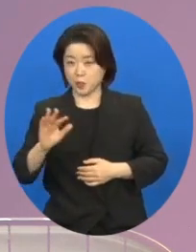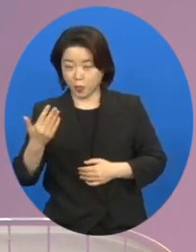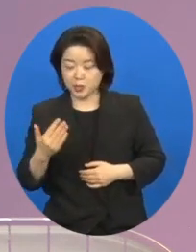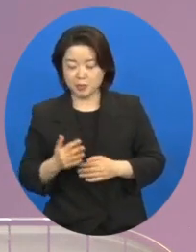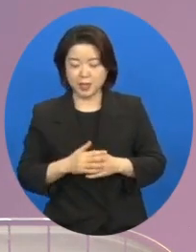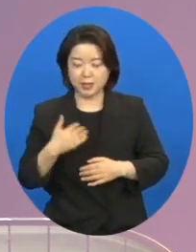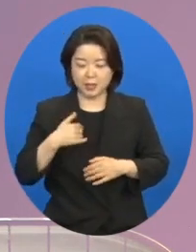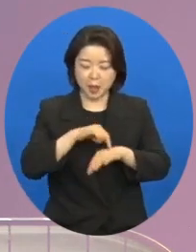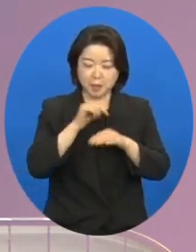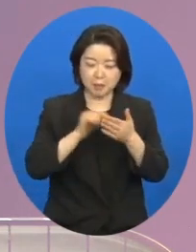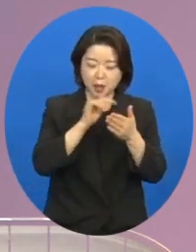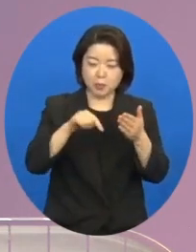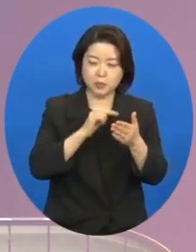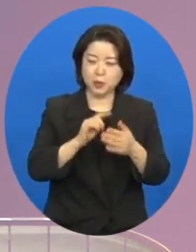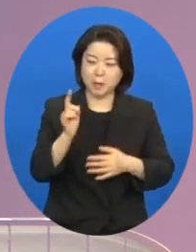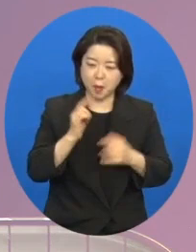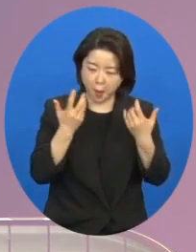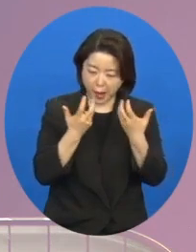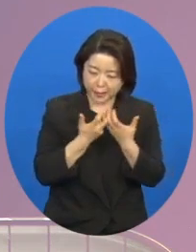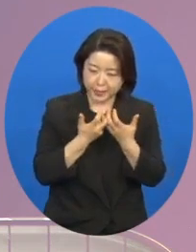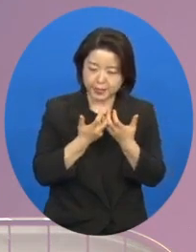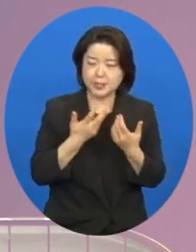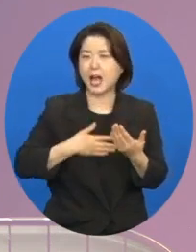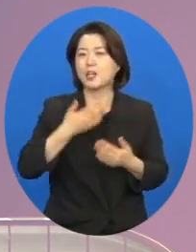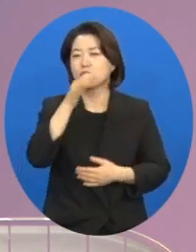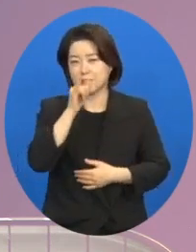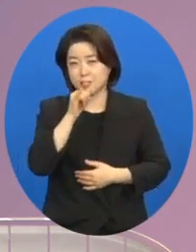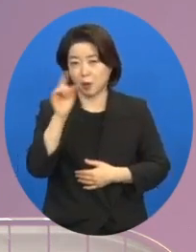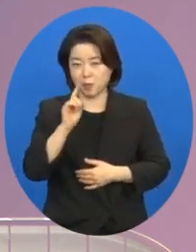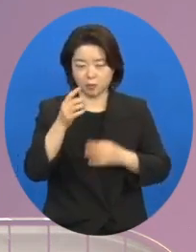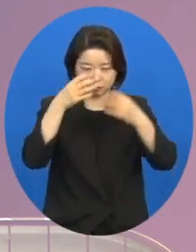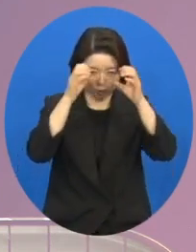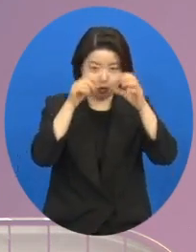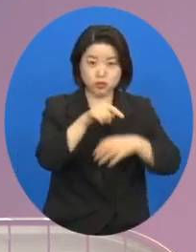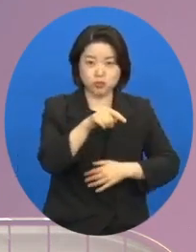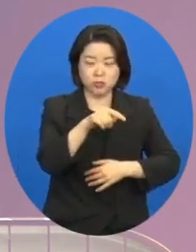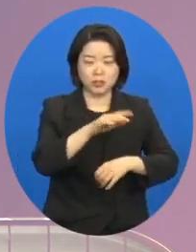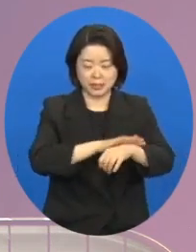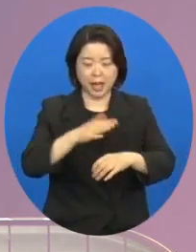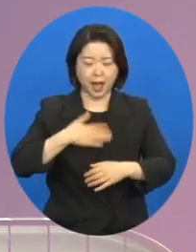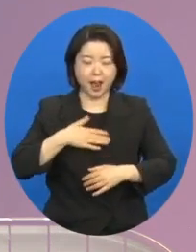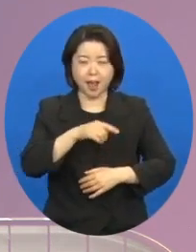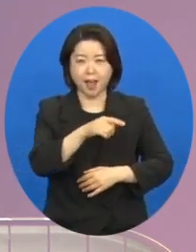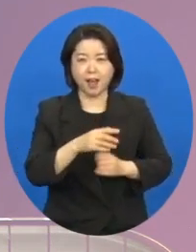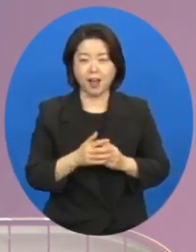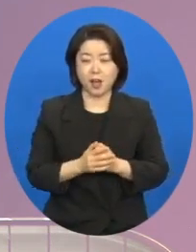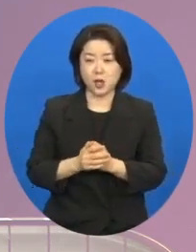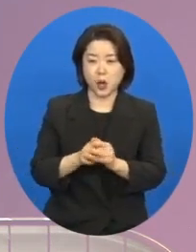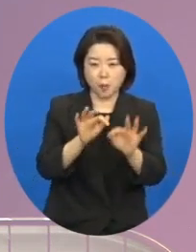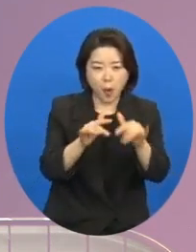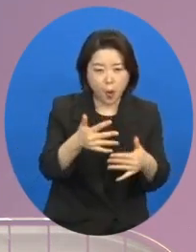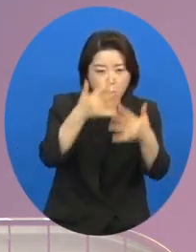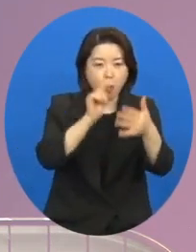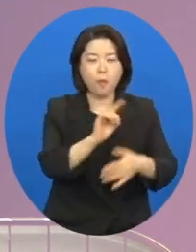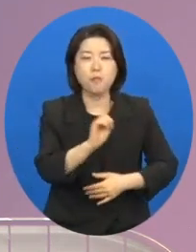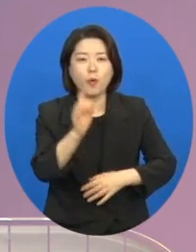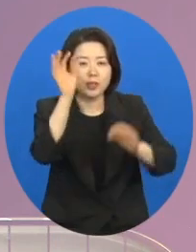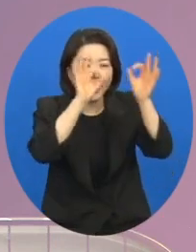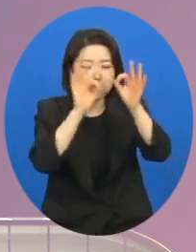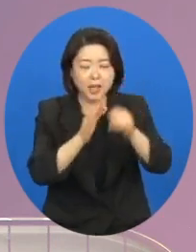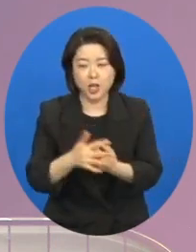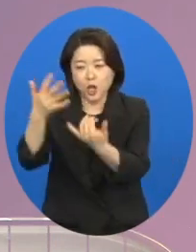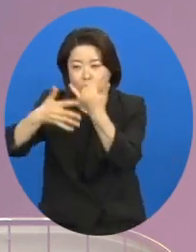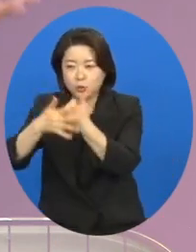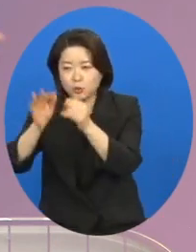알아보기 쉽습니다. 여러분 어떻게 아는지 아십니까? 구글이 다 알려줍니다. 여러분들이 검색했던 것들, 유튜브 찾아봤던